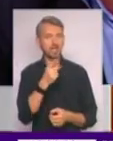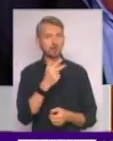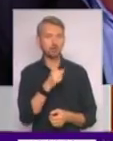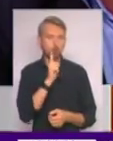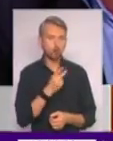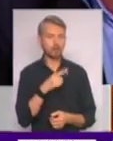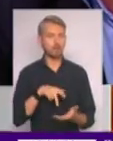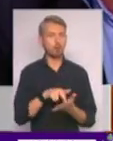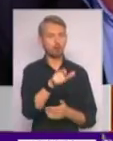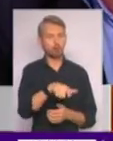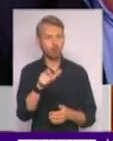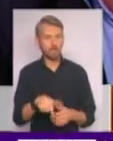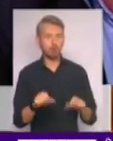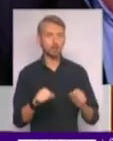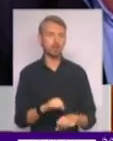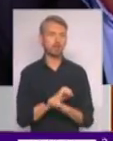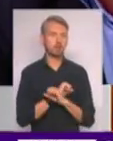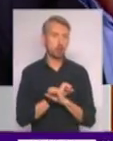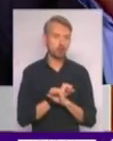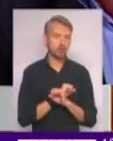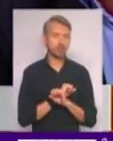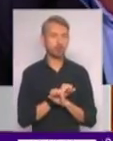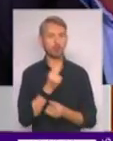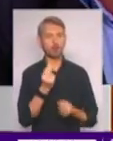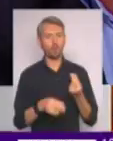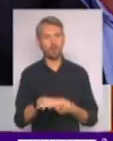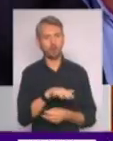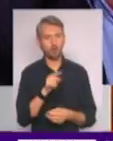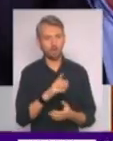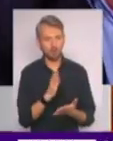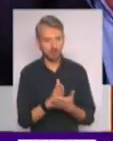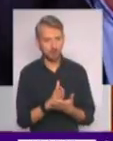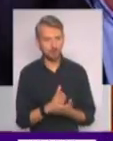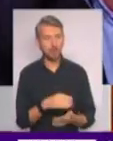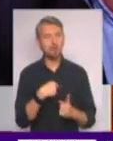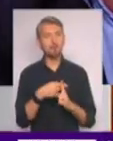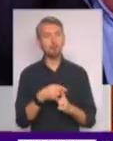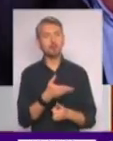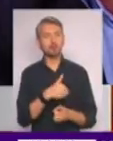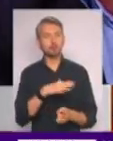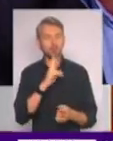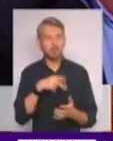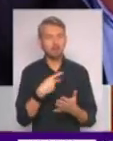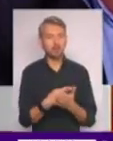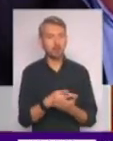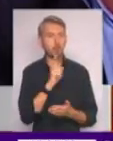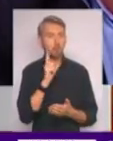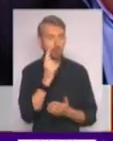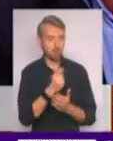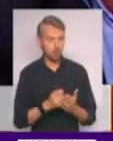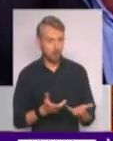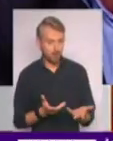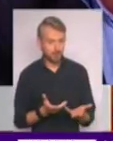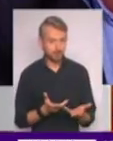громадян, можливість відпочинку, можливість ігрова зона там передбачена. Крім того, нам було передбачалося, так як молодь малювала, скажімо